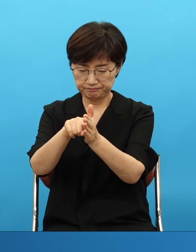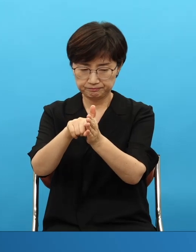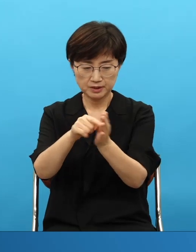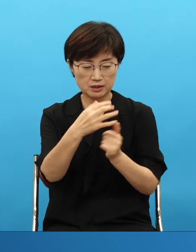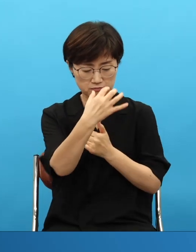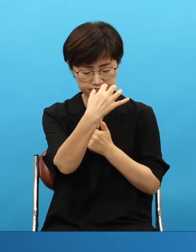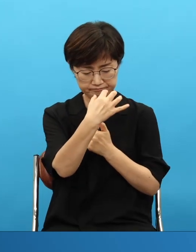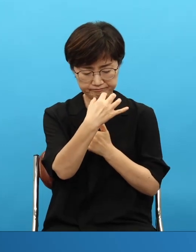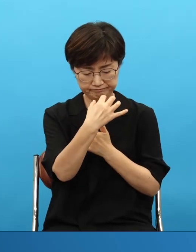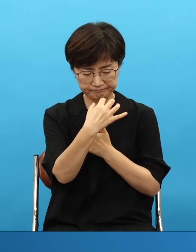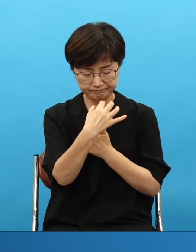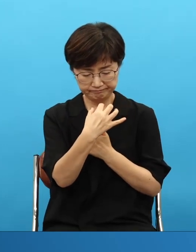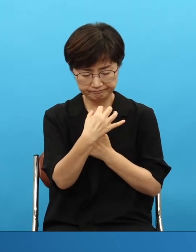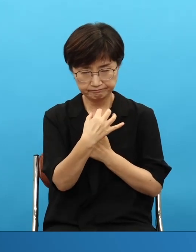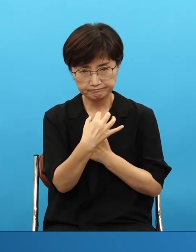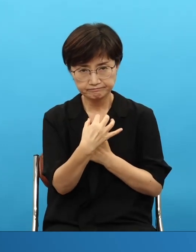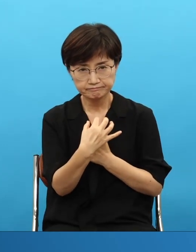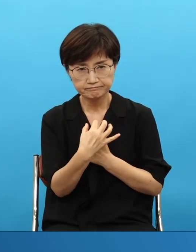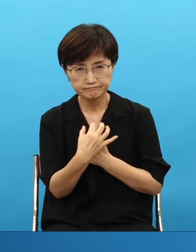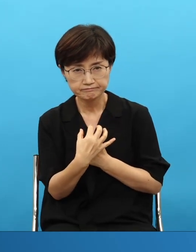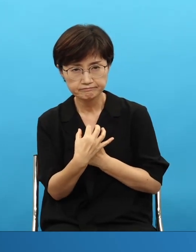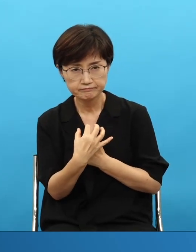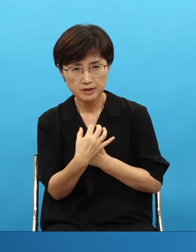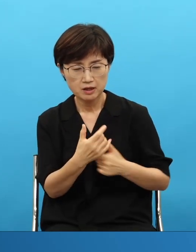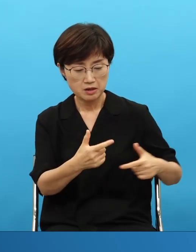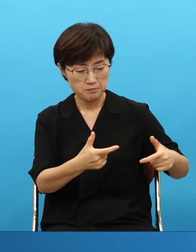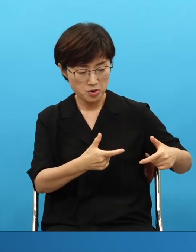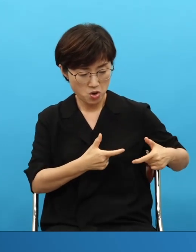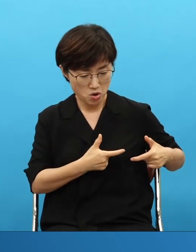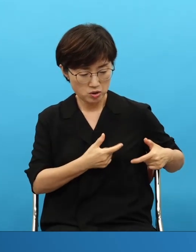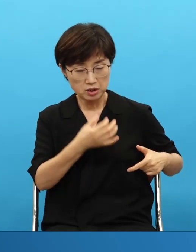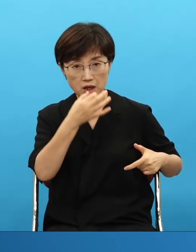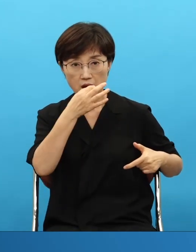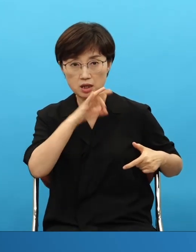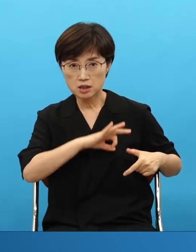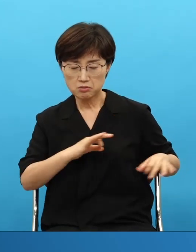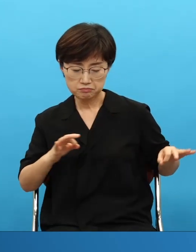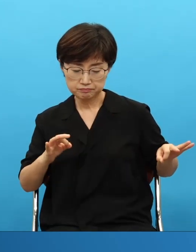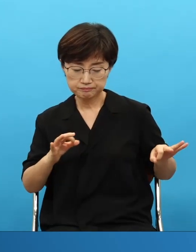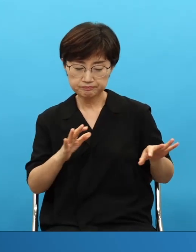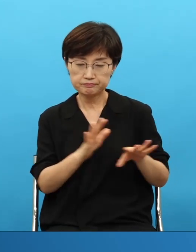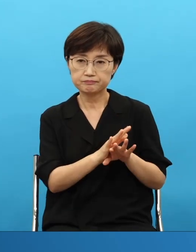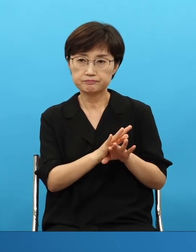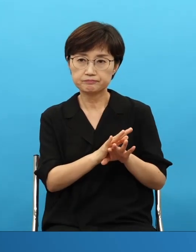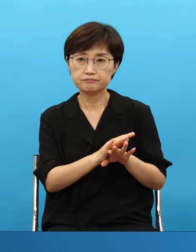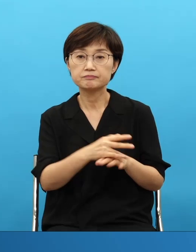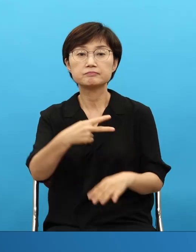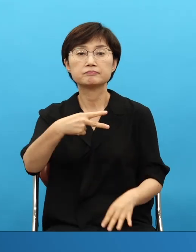진리 위해 오가 받고 명예